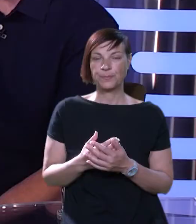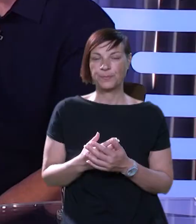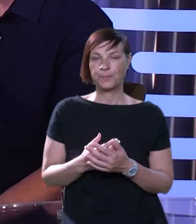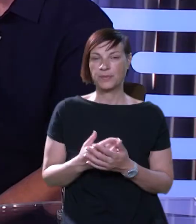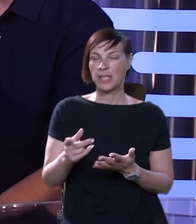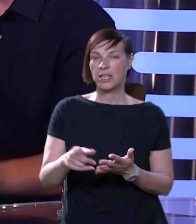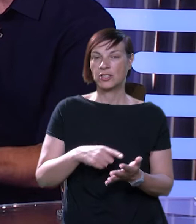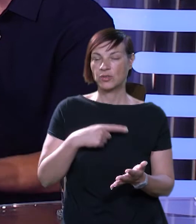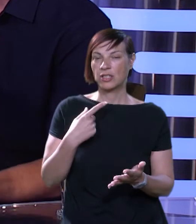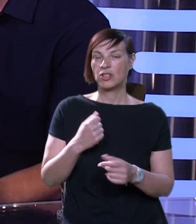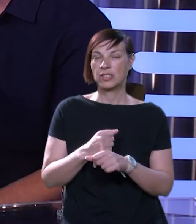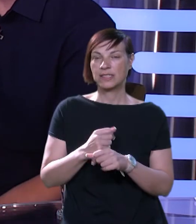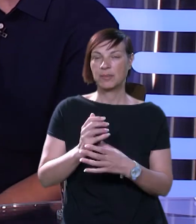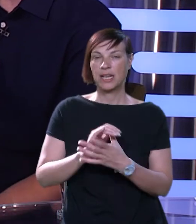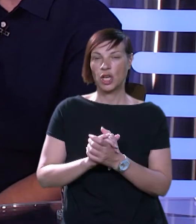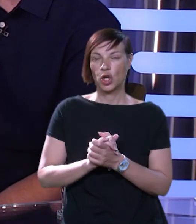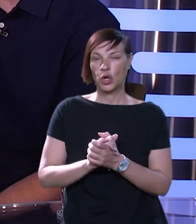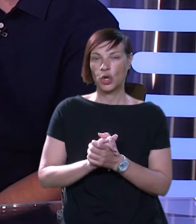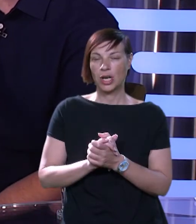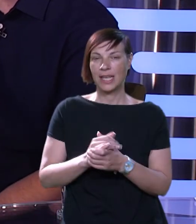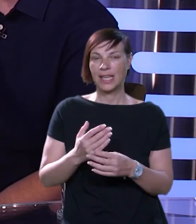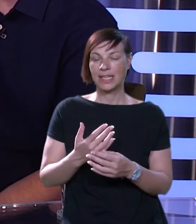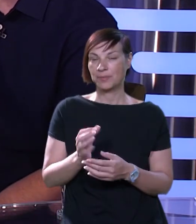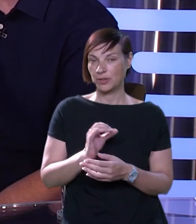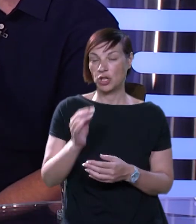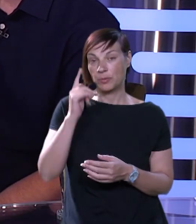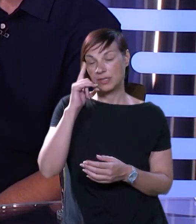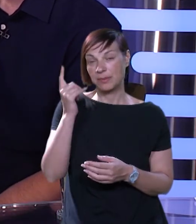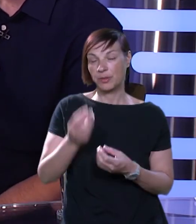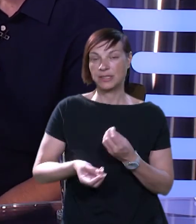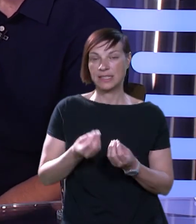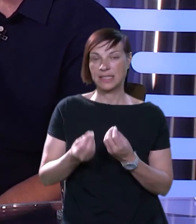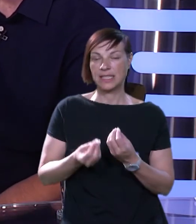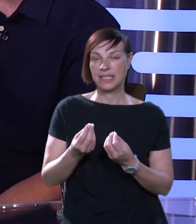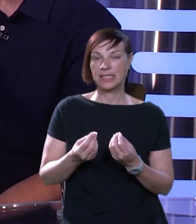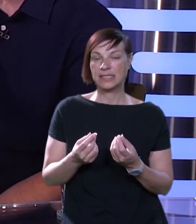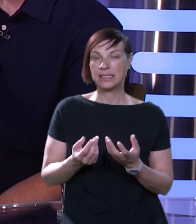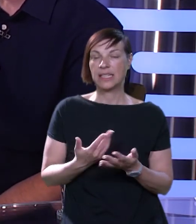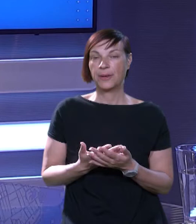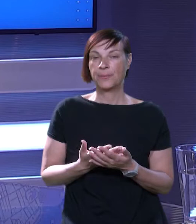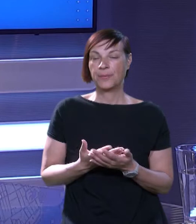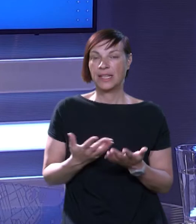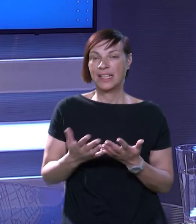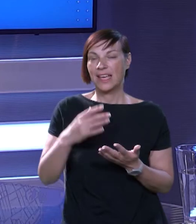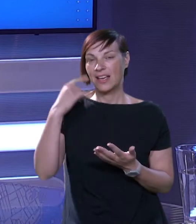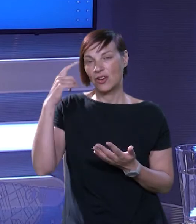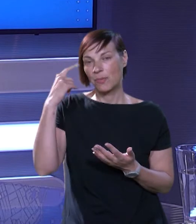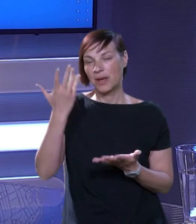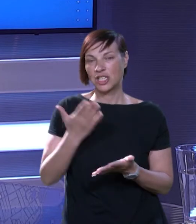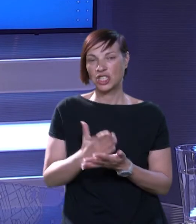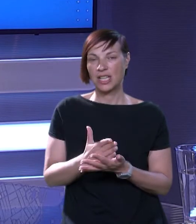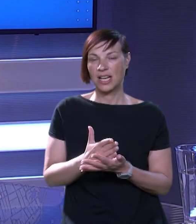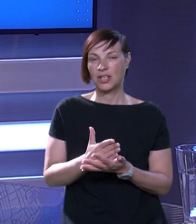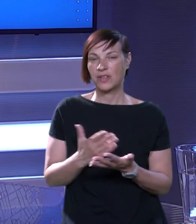ste dugo godina bili kolege u ZKM-u ili tako i da. Dobro se poznate i igrali ste skupa. Da, i nekako maštali